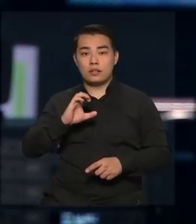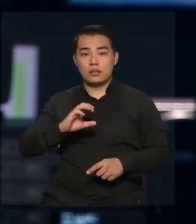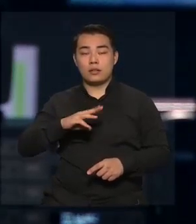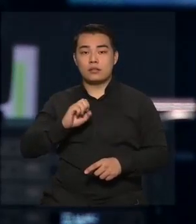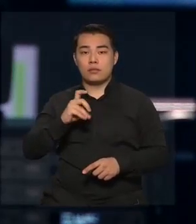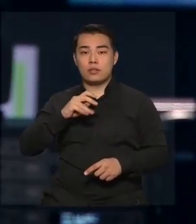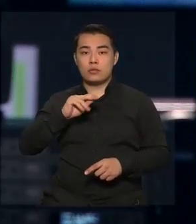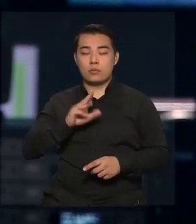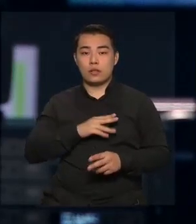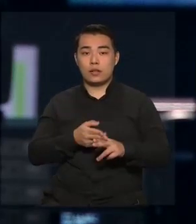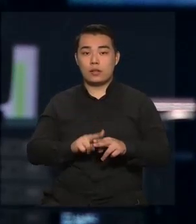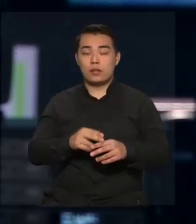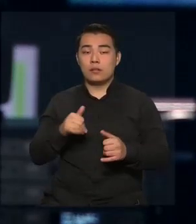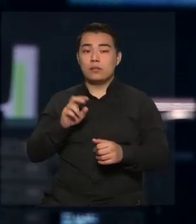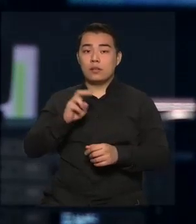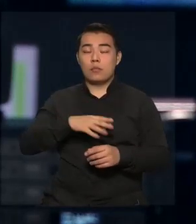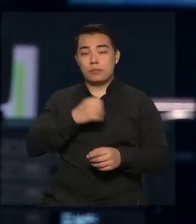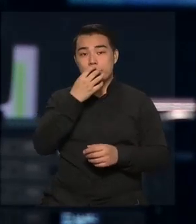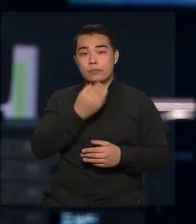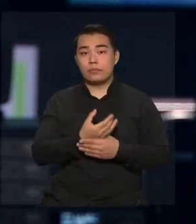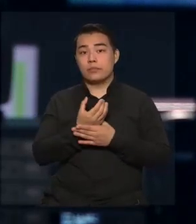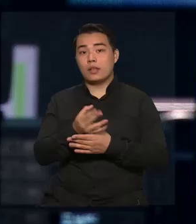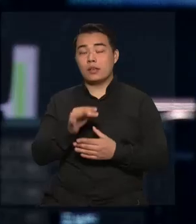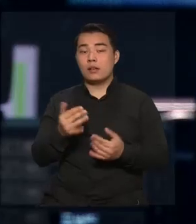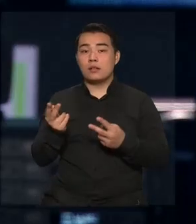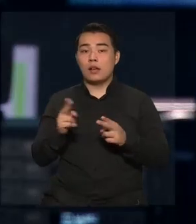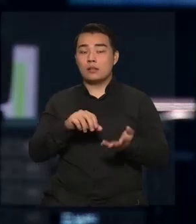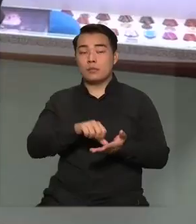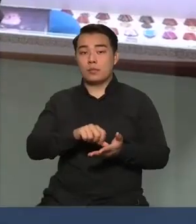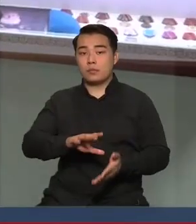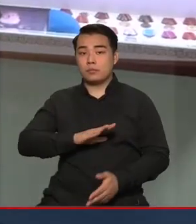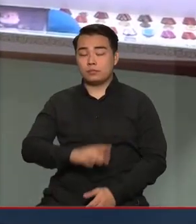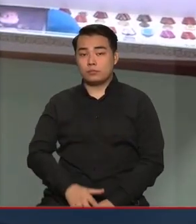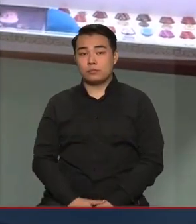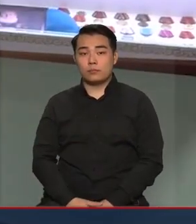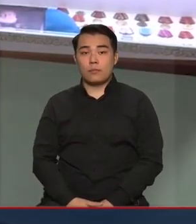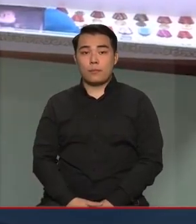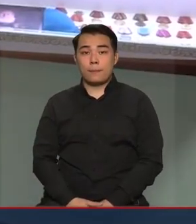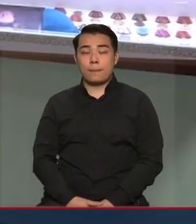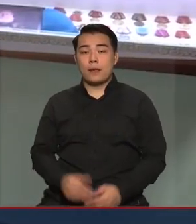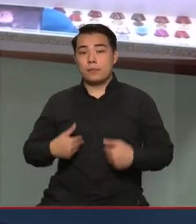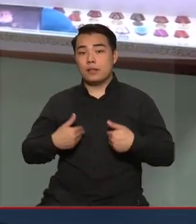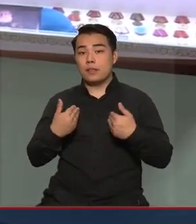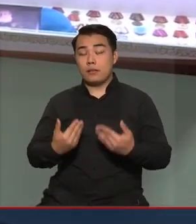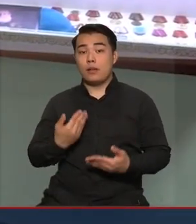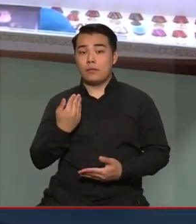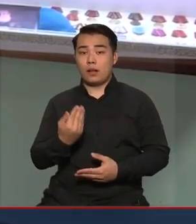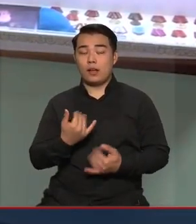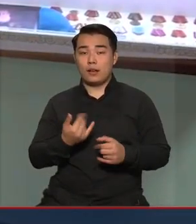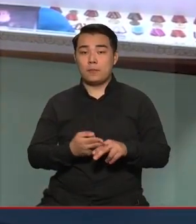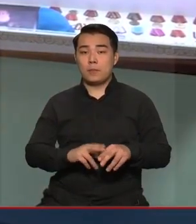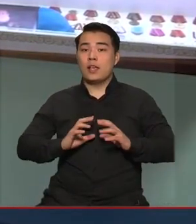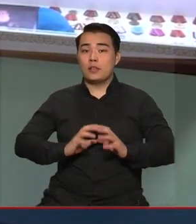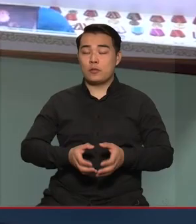Сафоничеву. Сегодня они ее навестили с букетами и концертной программой. Искренне и сердечно поздравляю вас с